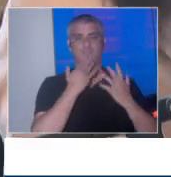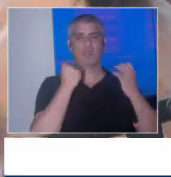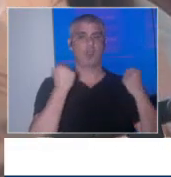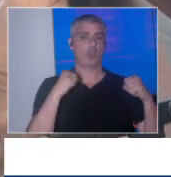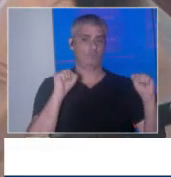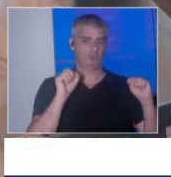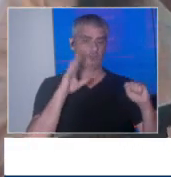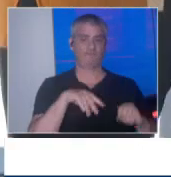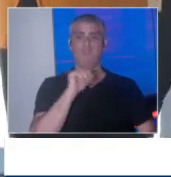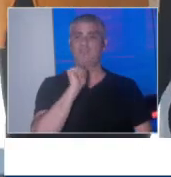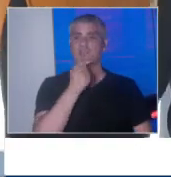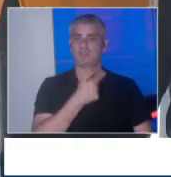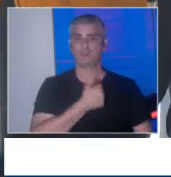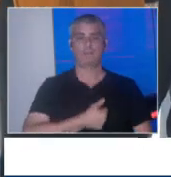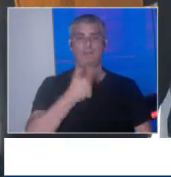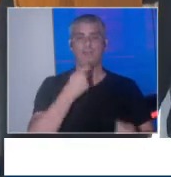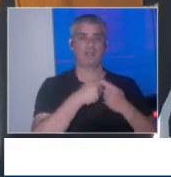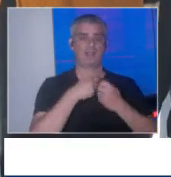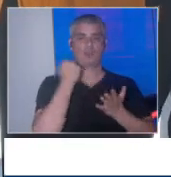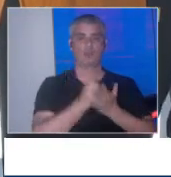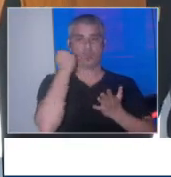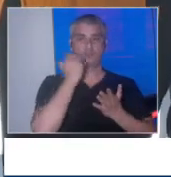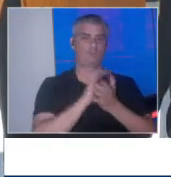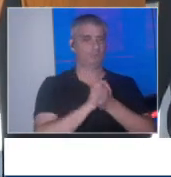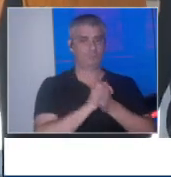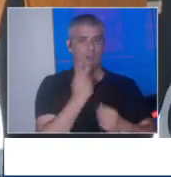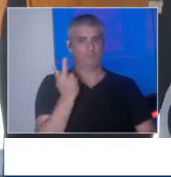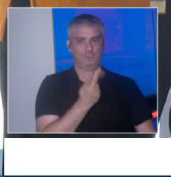חופשית, ואביעד גדות, מנכ"ל ארגון חותם. שלום לשניכם.